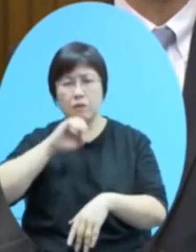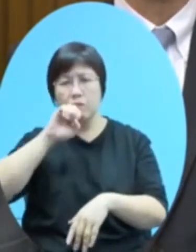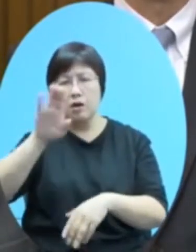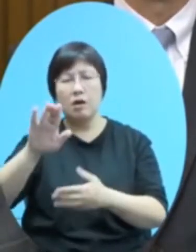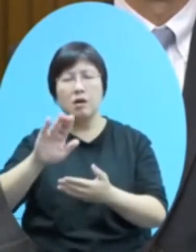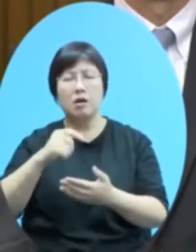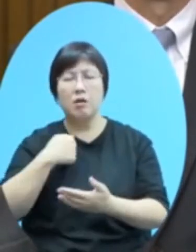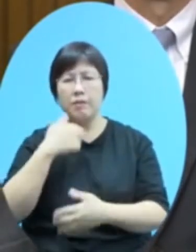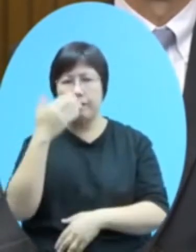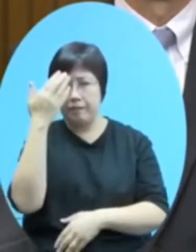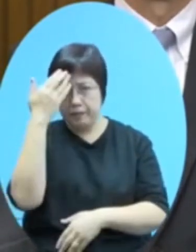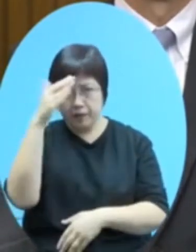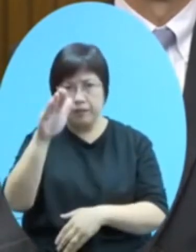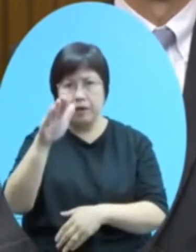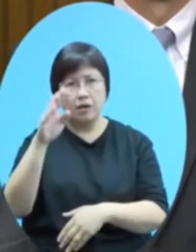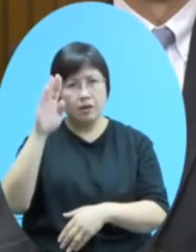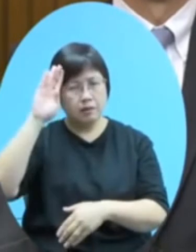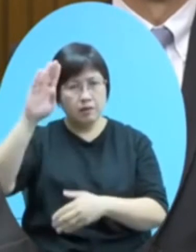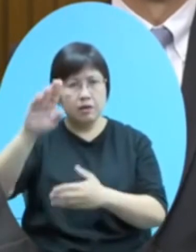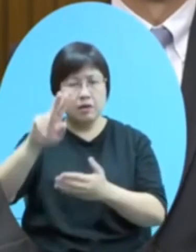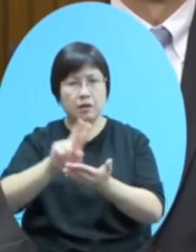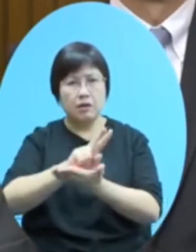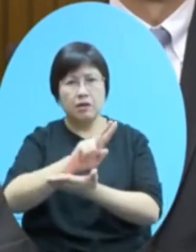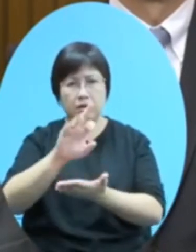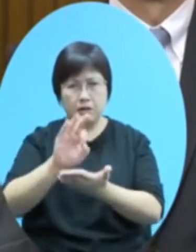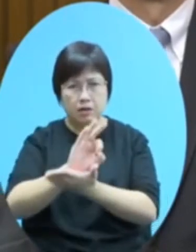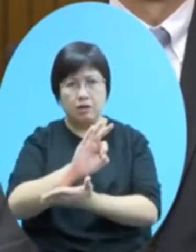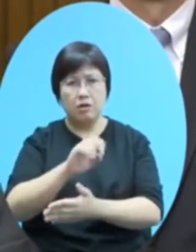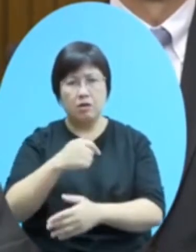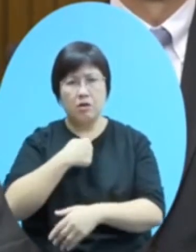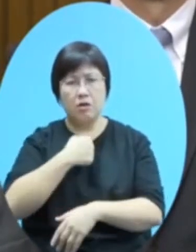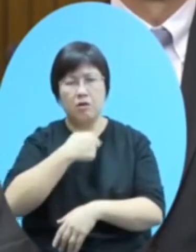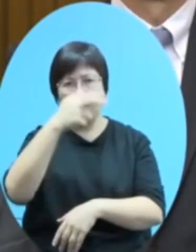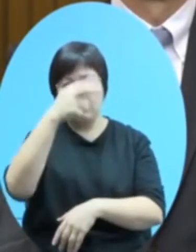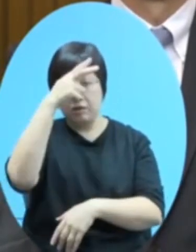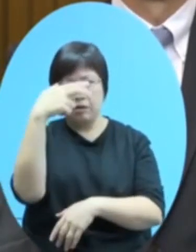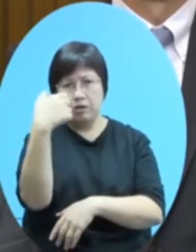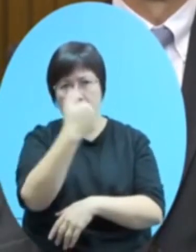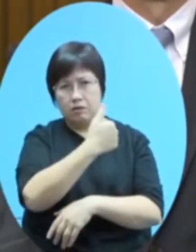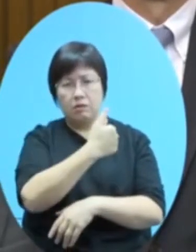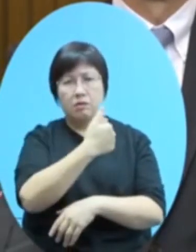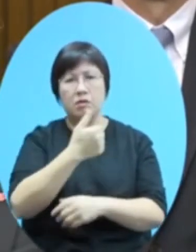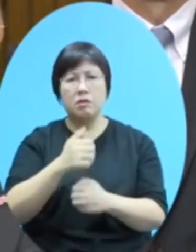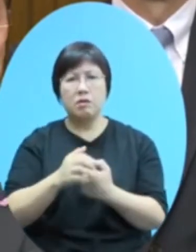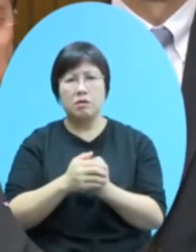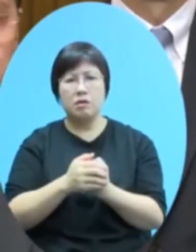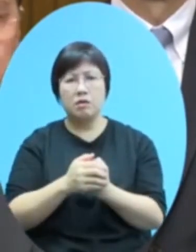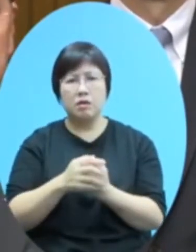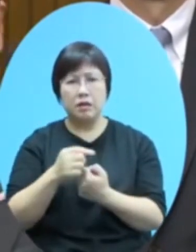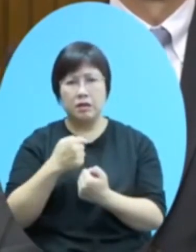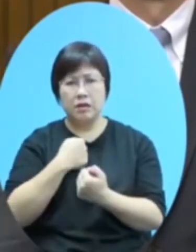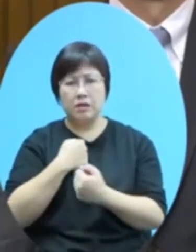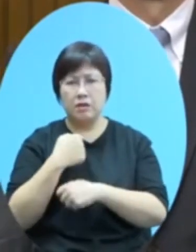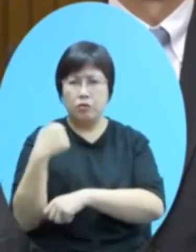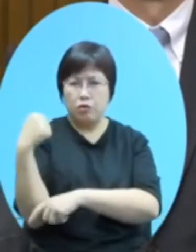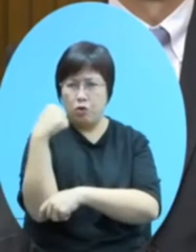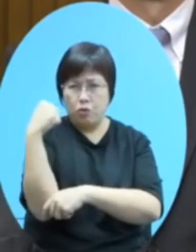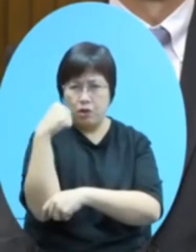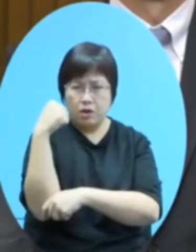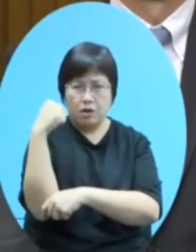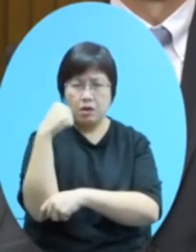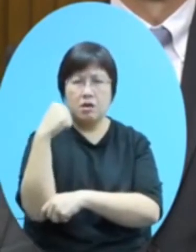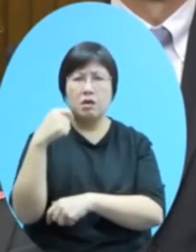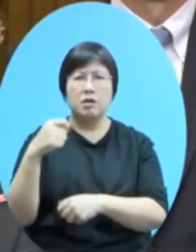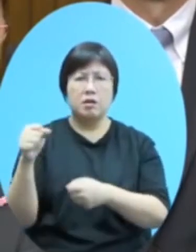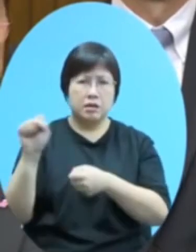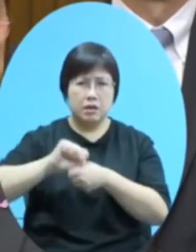白，未来2-3年我作为特区的行政长官是需要加倍努力来